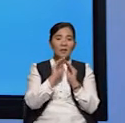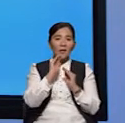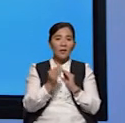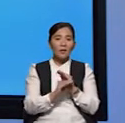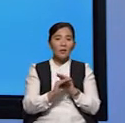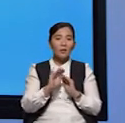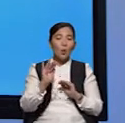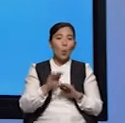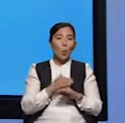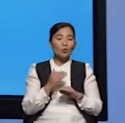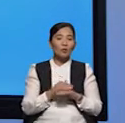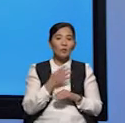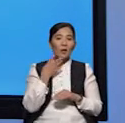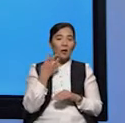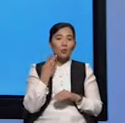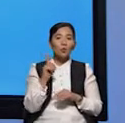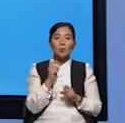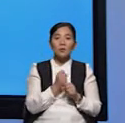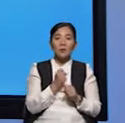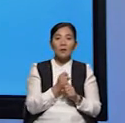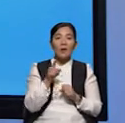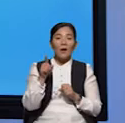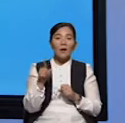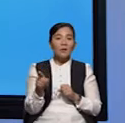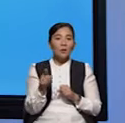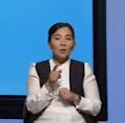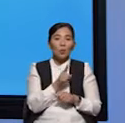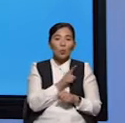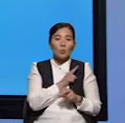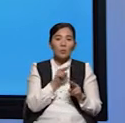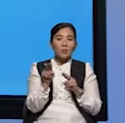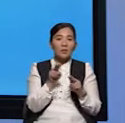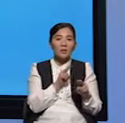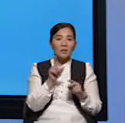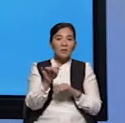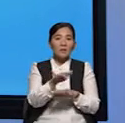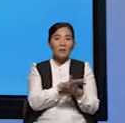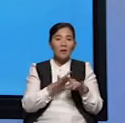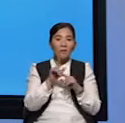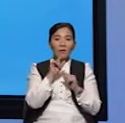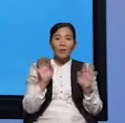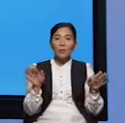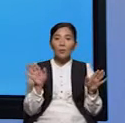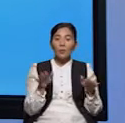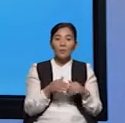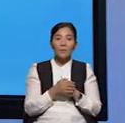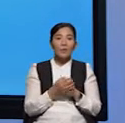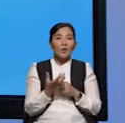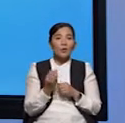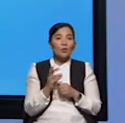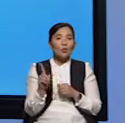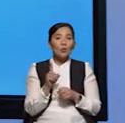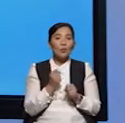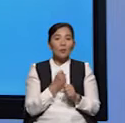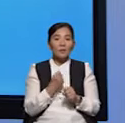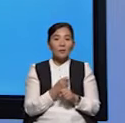затаилась кошка. Что еще делает кошка? Она пристально следит за стайкой воробьев. Еще что